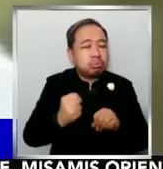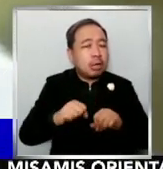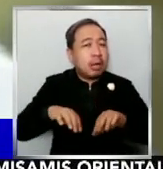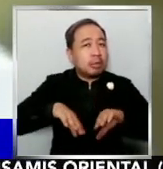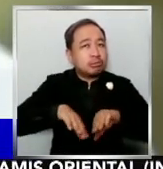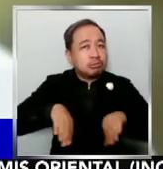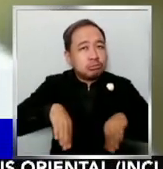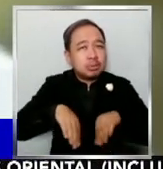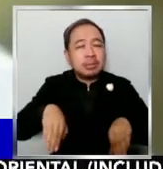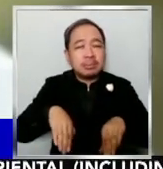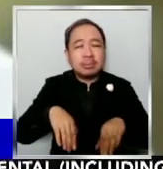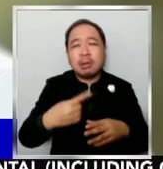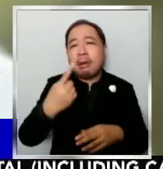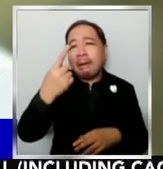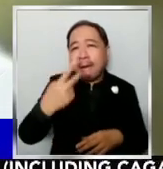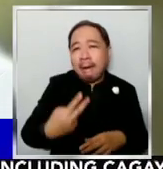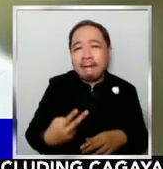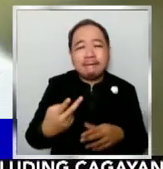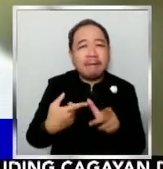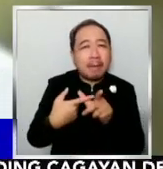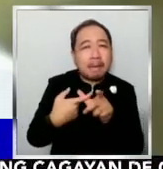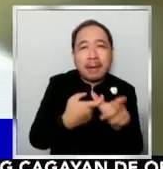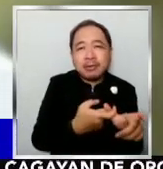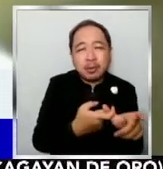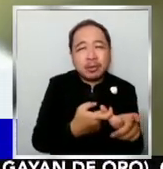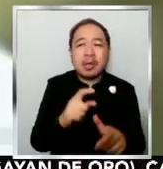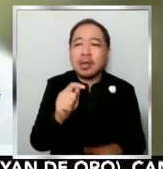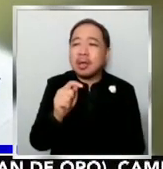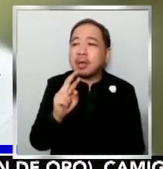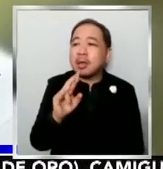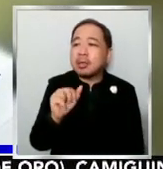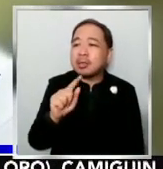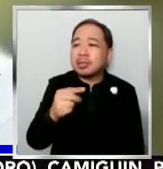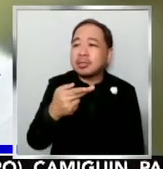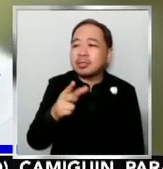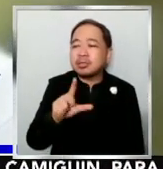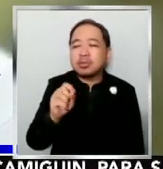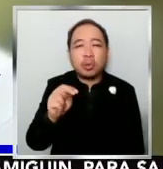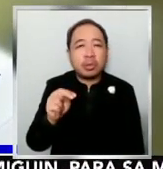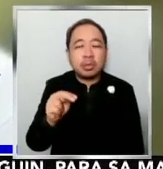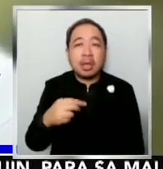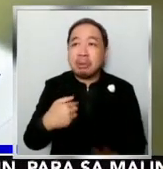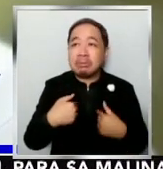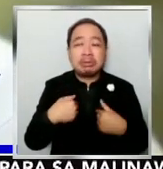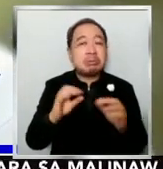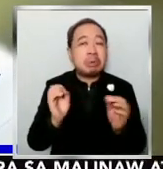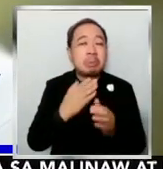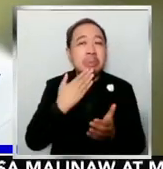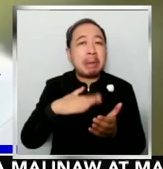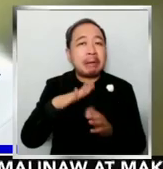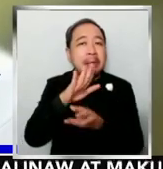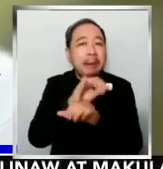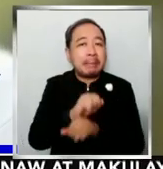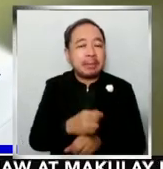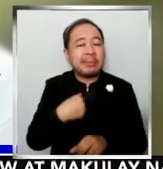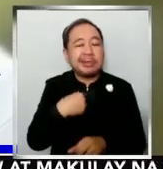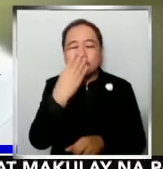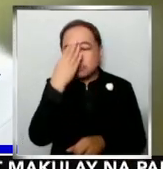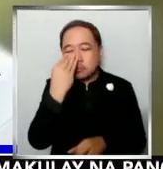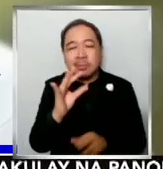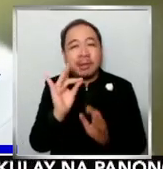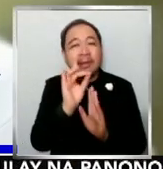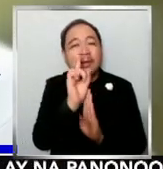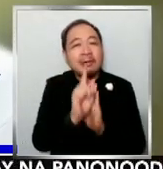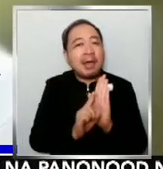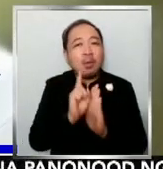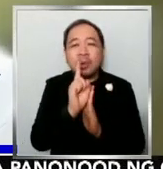marathons, mga triathlons? Sabi ko, walang bisyo eh. I sleep 8 hours a day. So, energy ko ilalabas